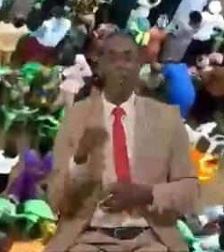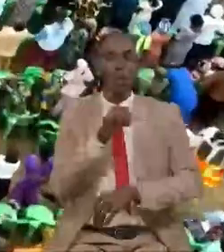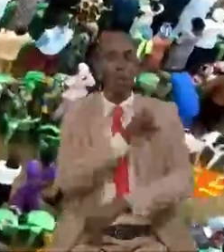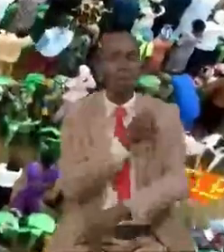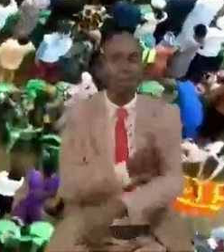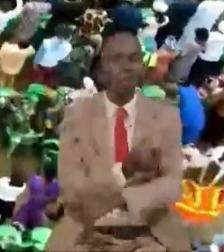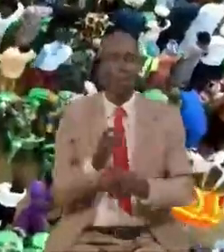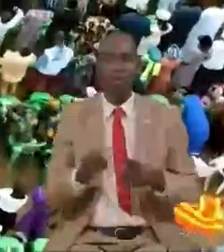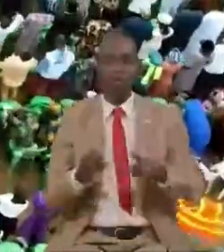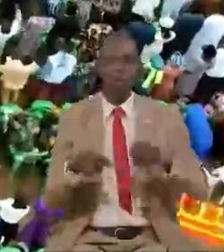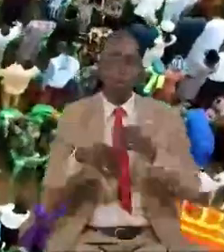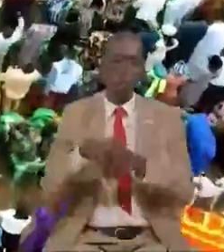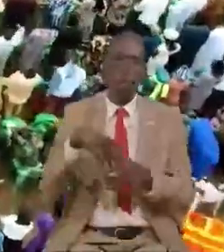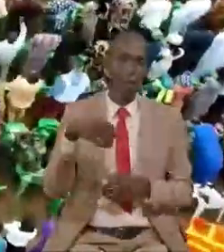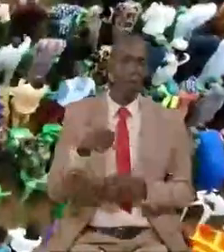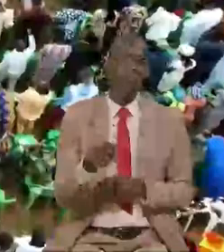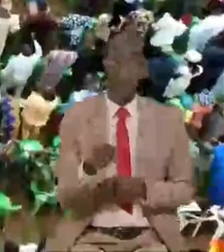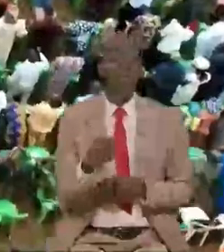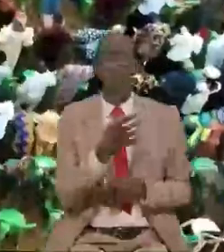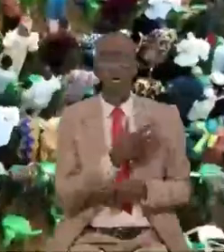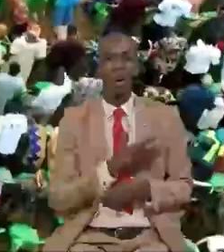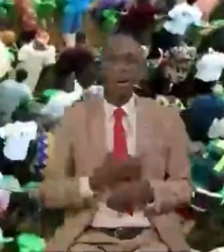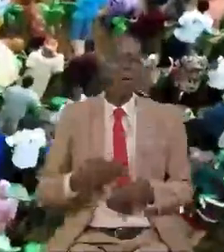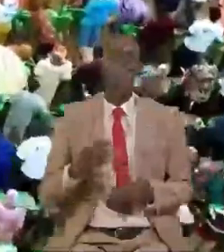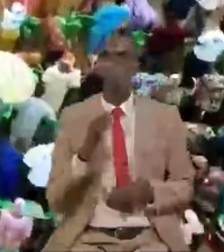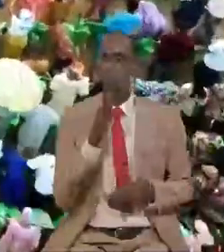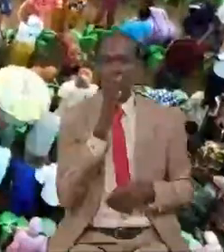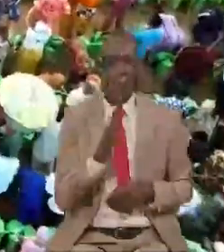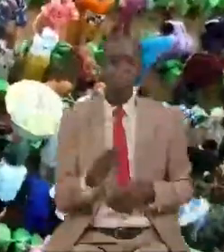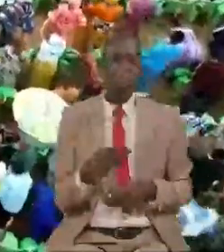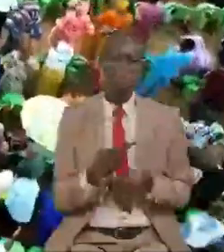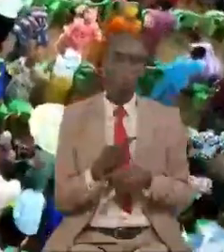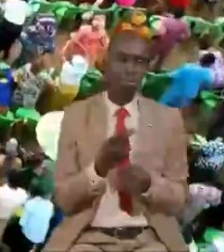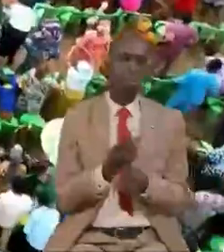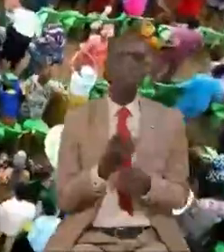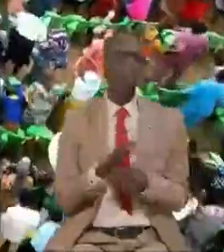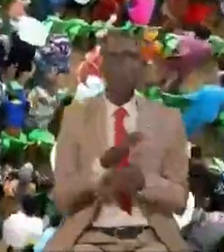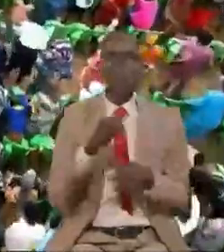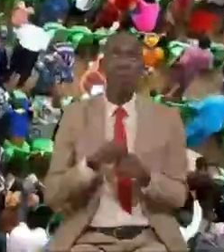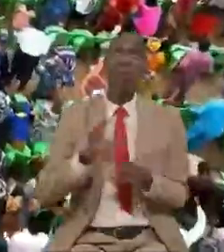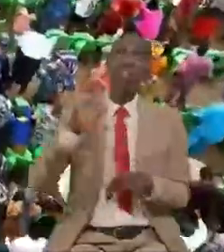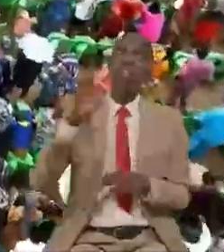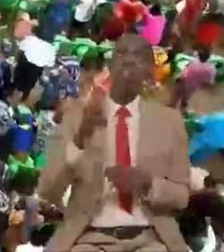L'autorisation à aller pour être productif en son nom.